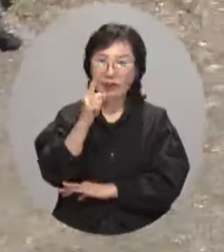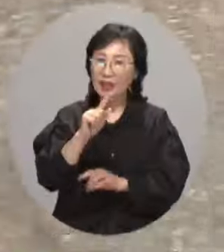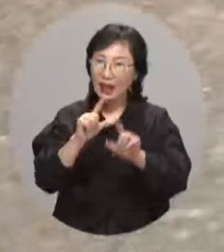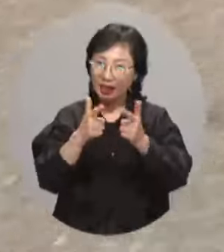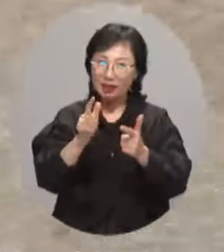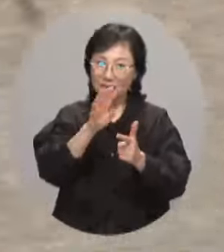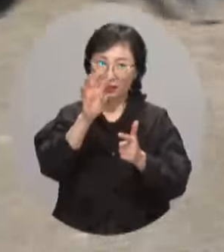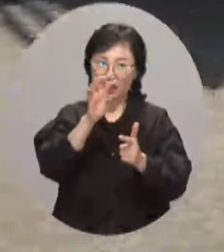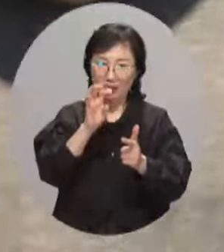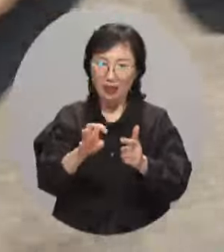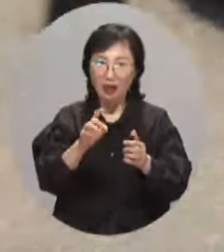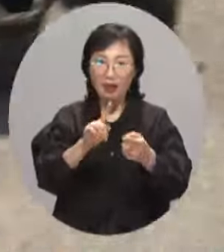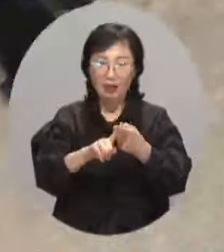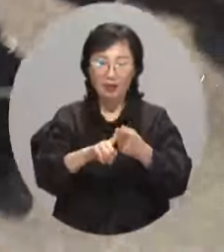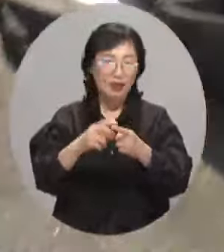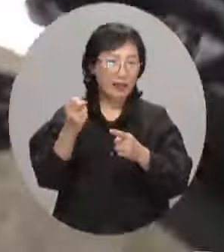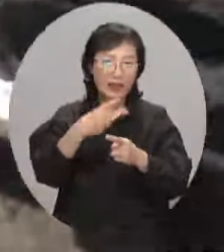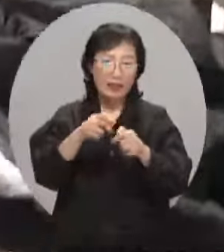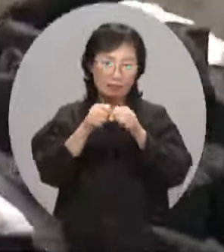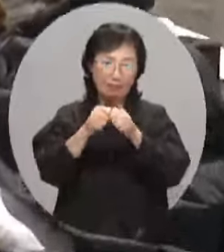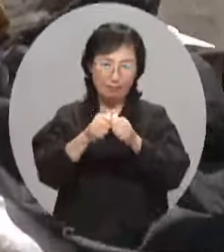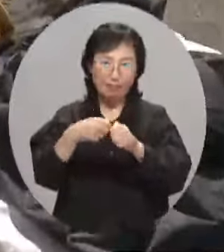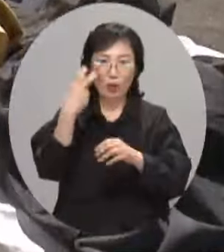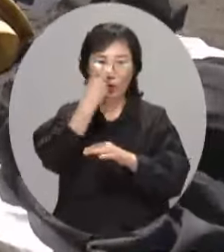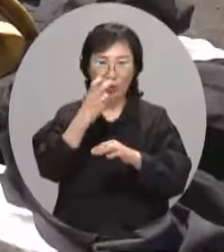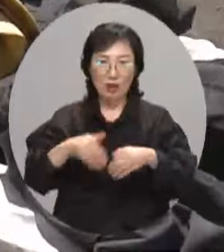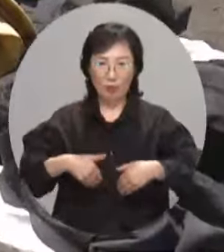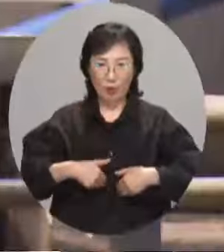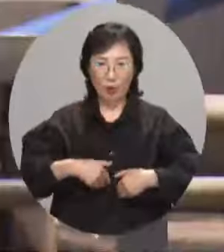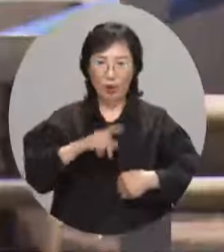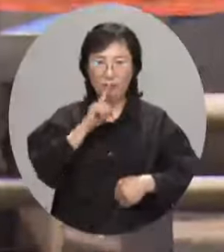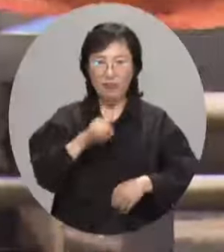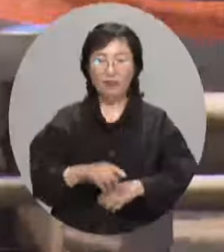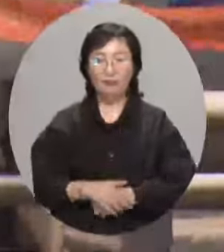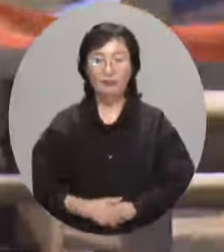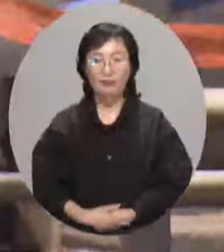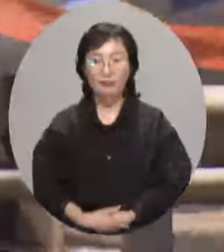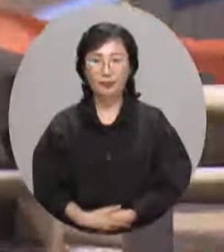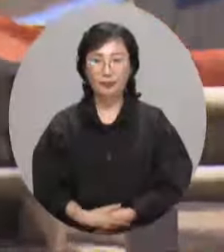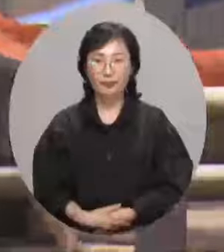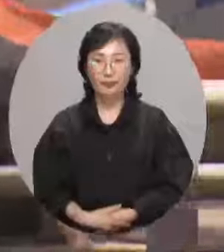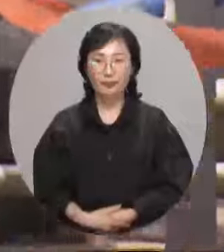지자체의 면밀한 재조사가 시급해 보입니다. MBC 뉴스 전재웅입니다.